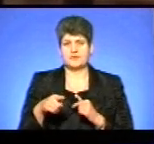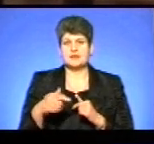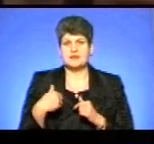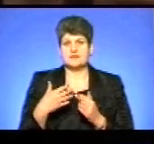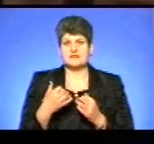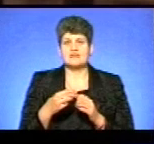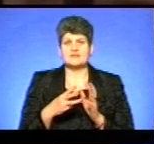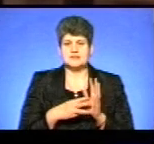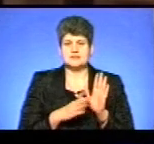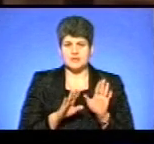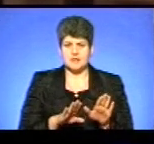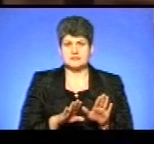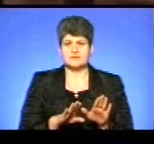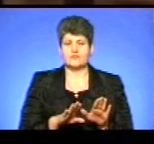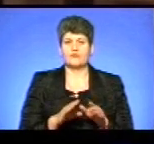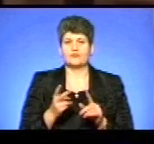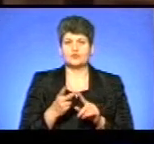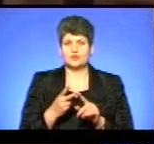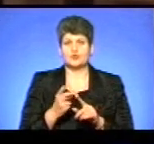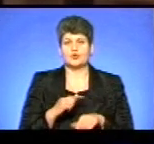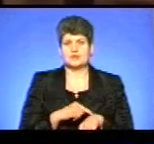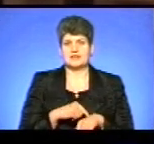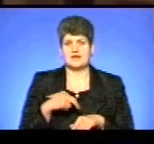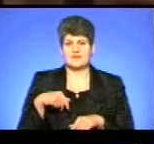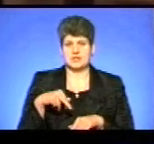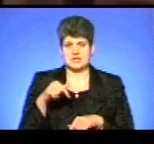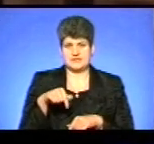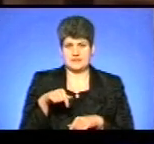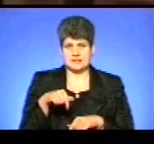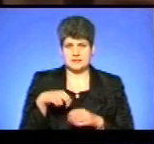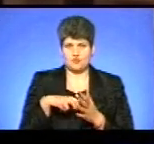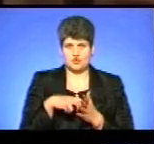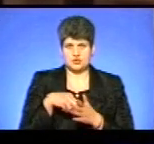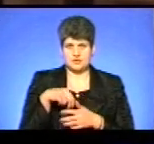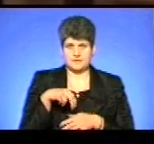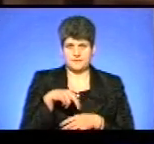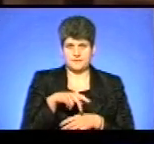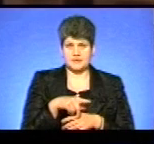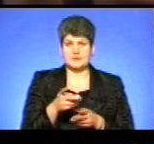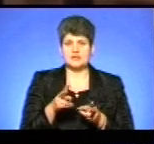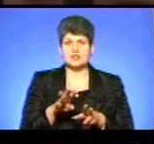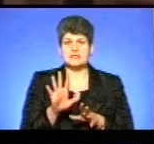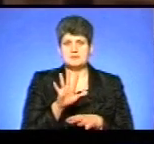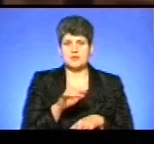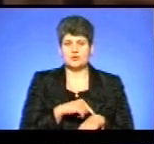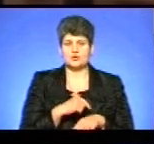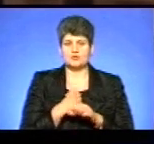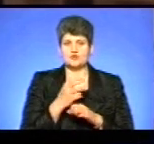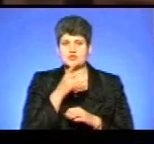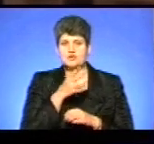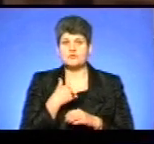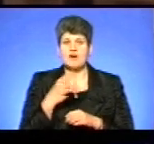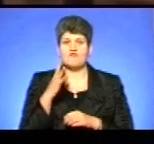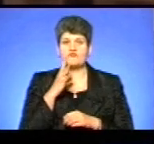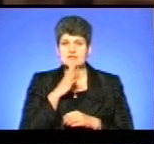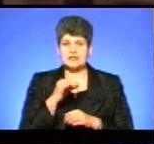взяла 18 годин. В другій годині я вийшла з пошти звідси, значить, в мене лишилось ще 5 годин робочого часу. І от, щоб я